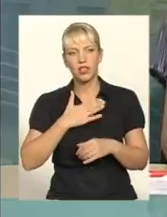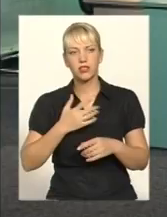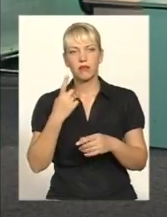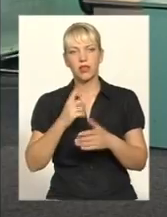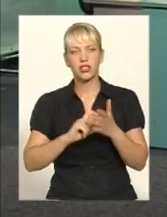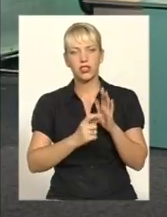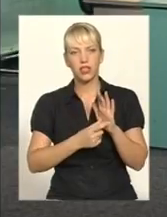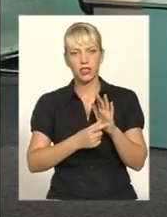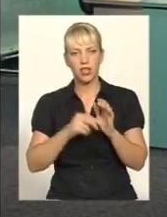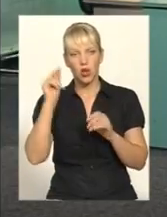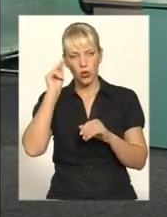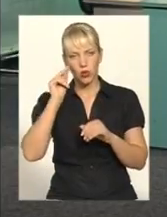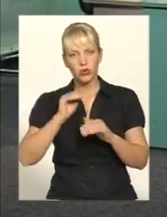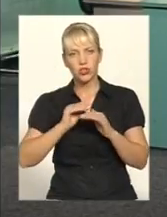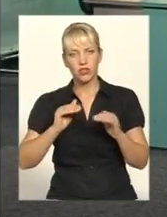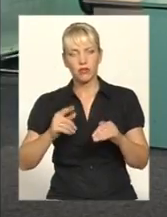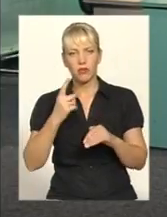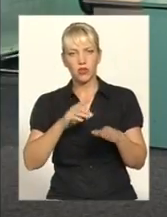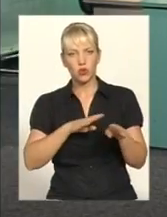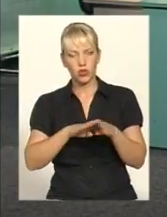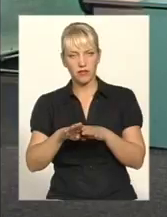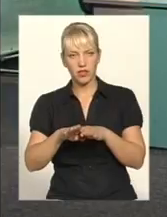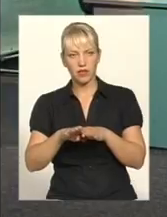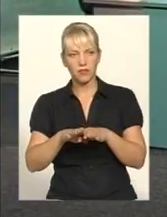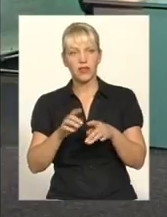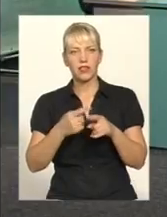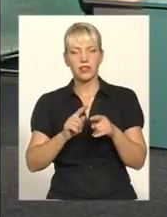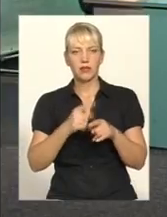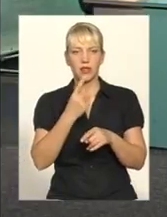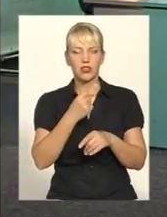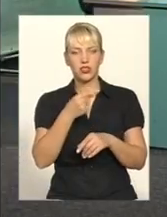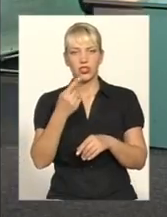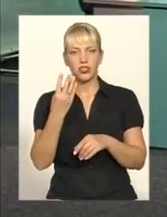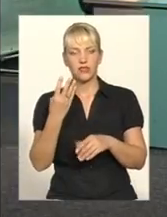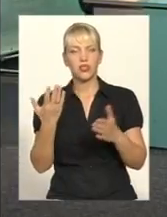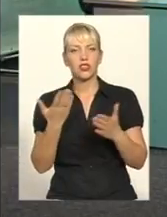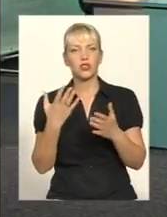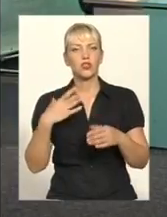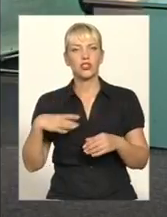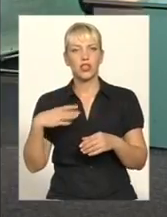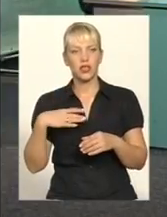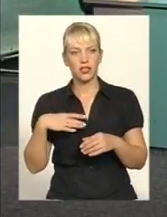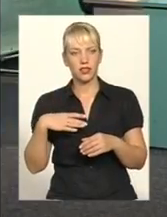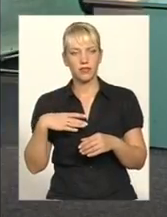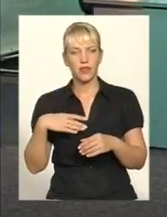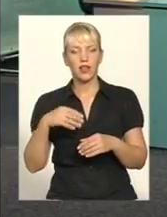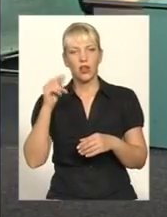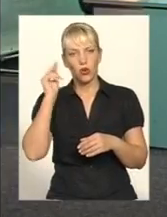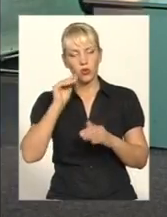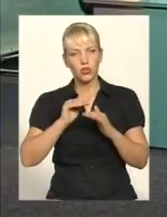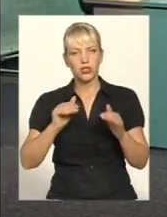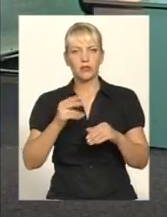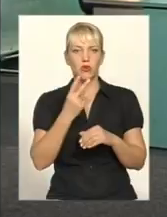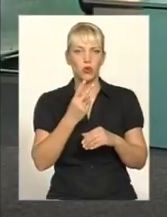учнів першого рівня, це перші, четверті, і чого чекати учням